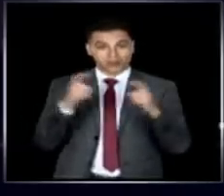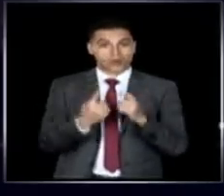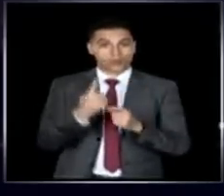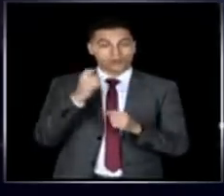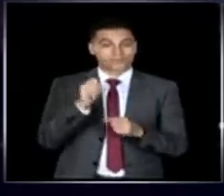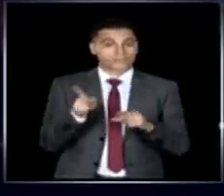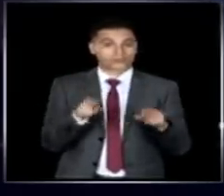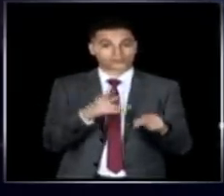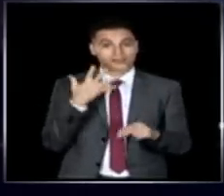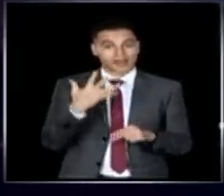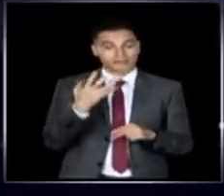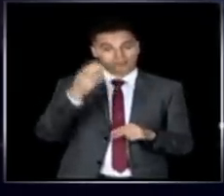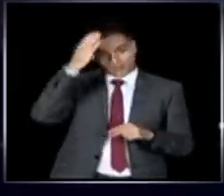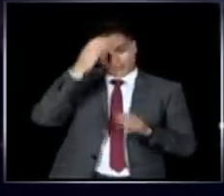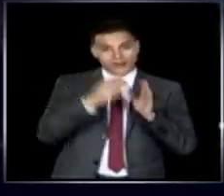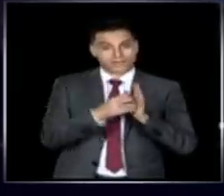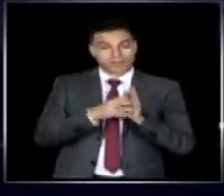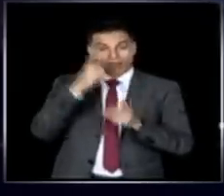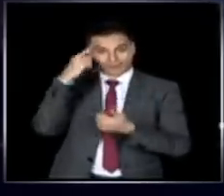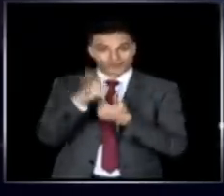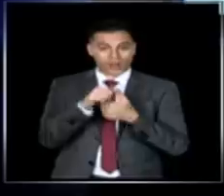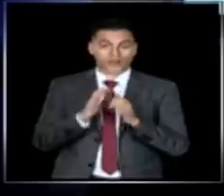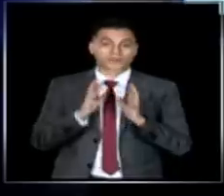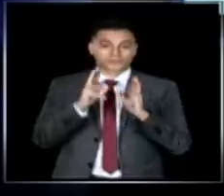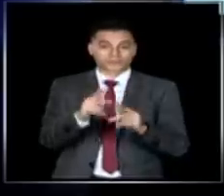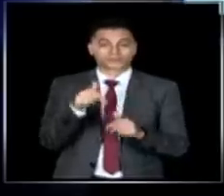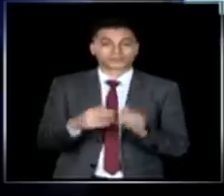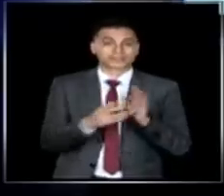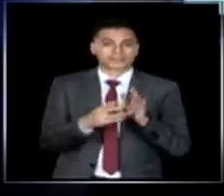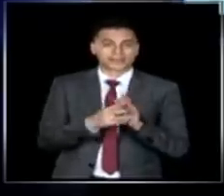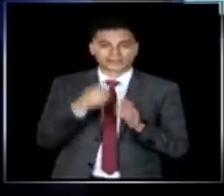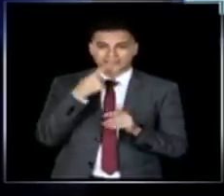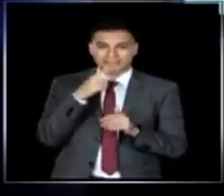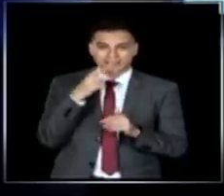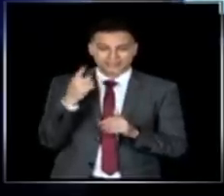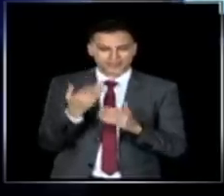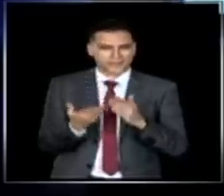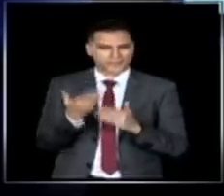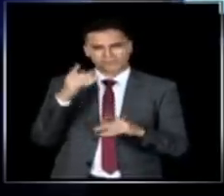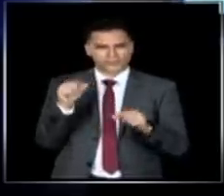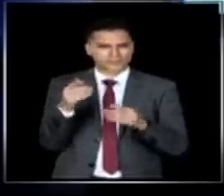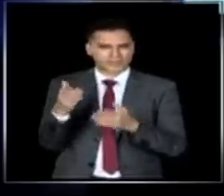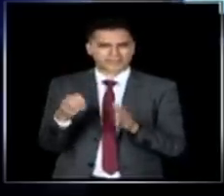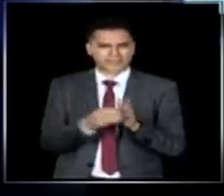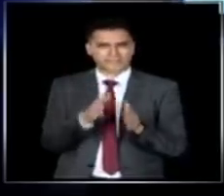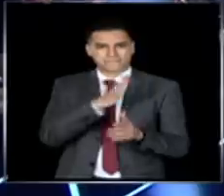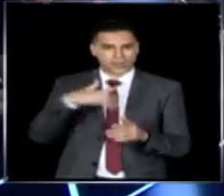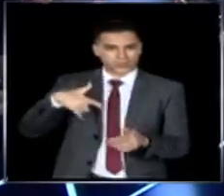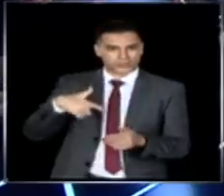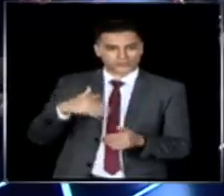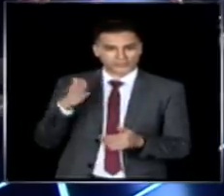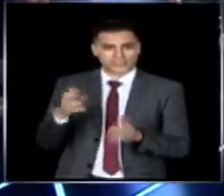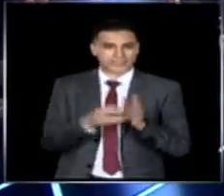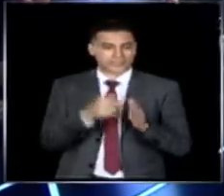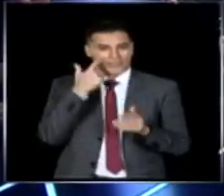الموسم الخامس عبقرة الجامعات، وهفكركم بالنتيجة. جامعة اسكندرية متألقة 160،